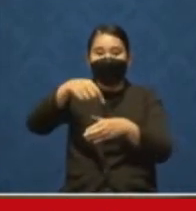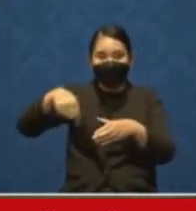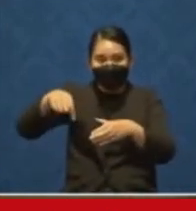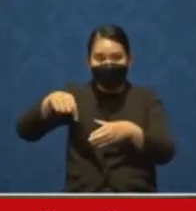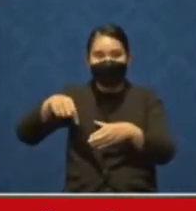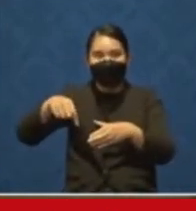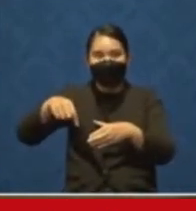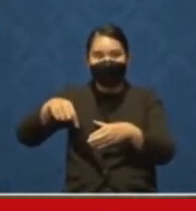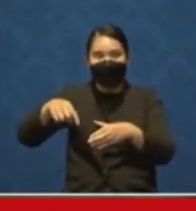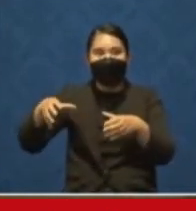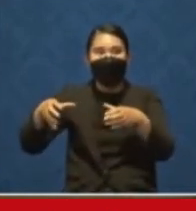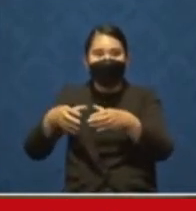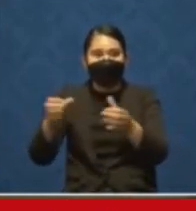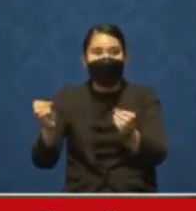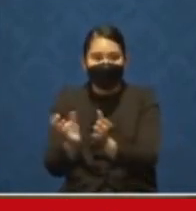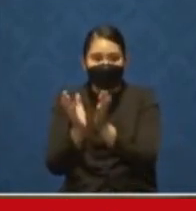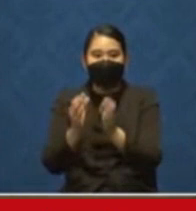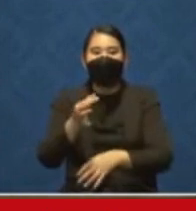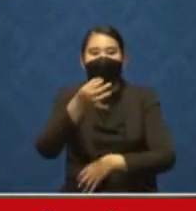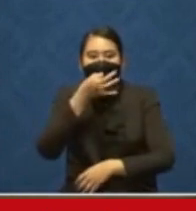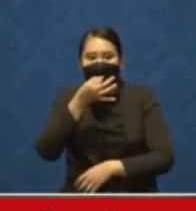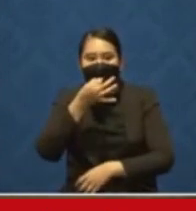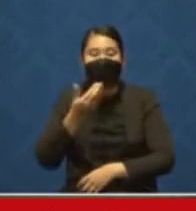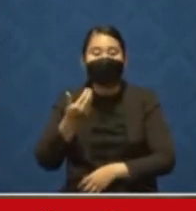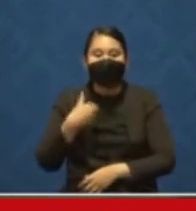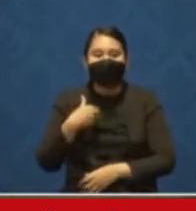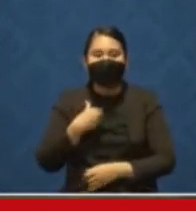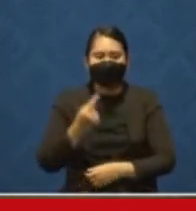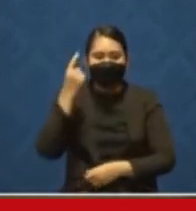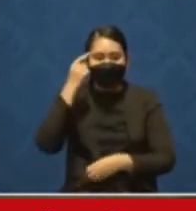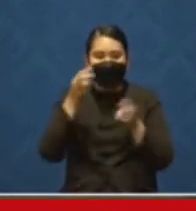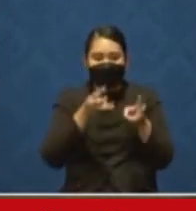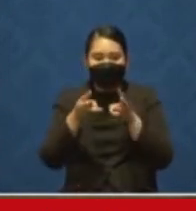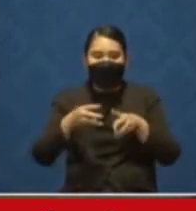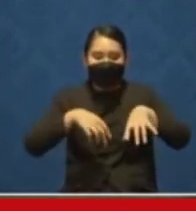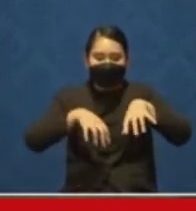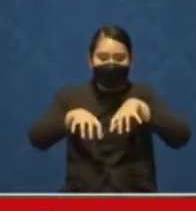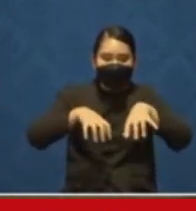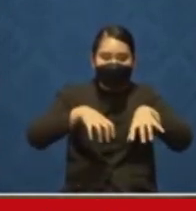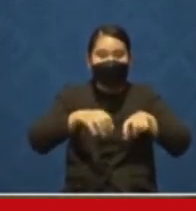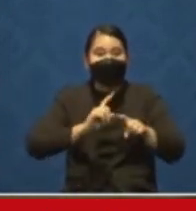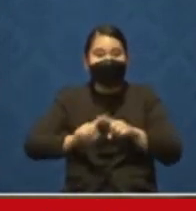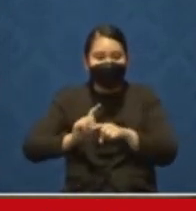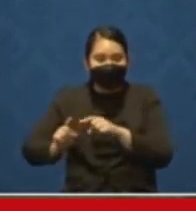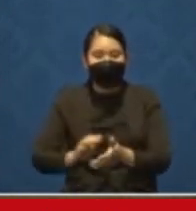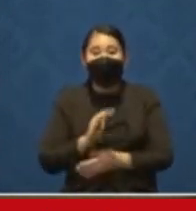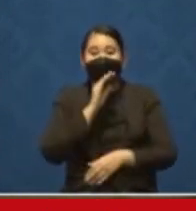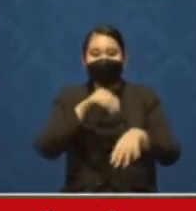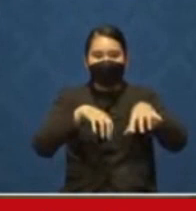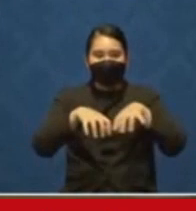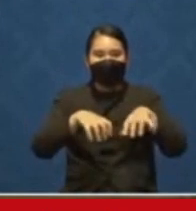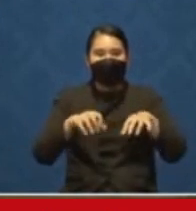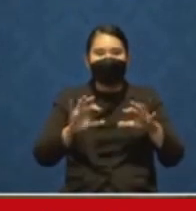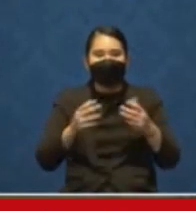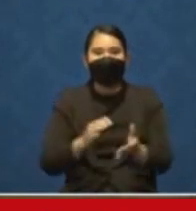ก็สงสารชาวบ้านกลุ่มนั้นนะไม่ได้หัวเอานาเอาตาไปไร่นะเราก็ต้องเอาทั้งชาวบ้านที่รับผลกระทบแล้วก็เอาทั้งชาวบ้าน